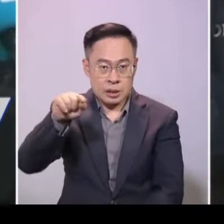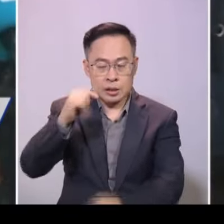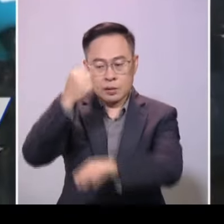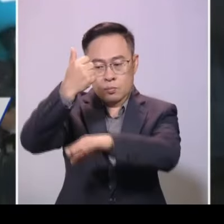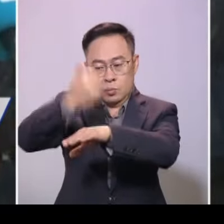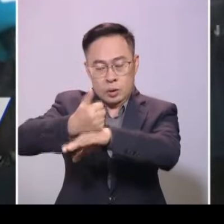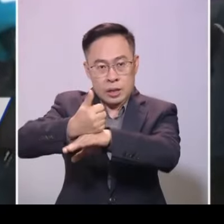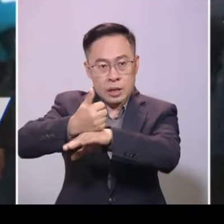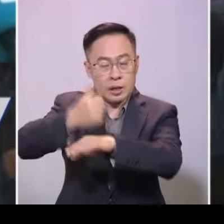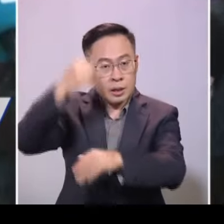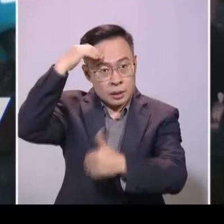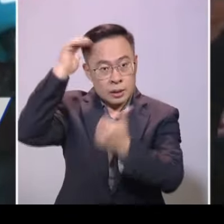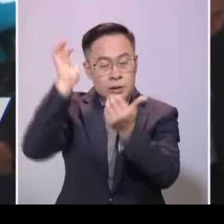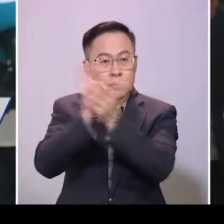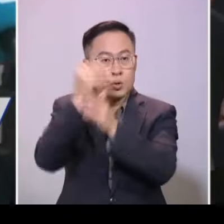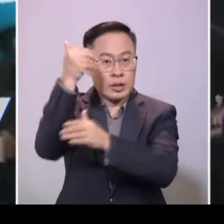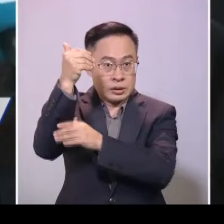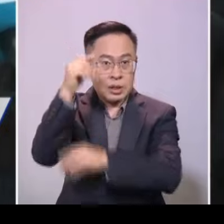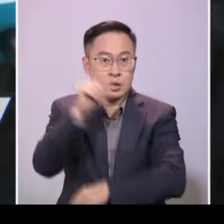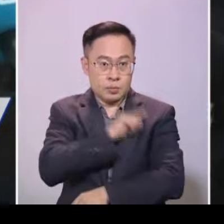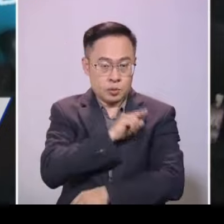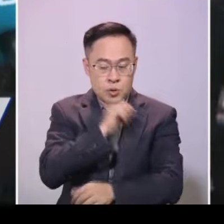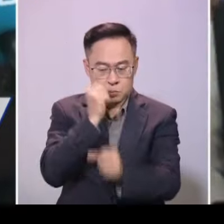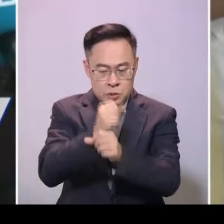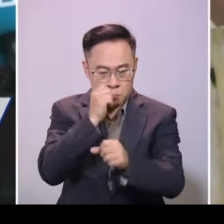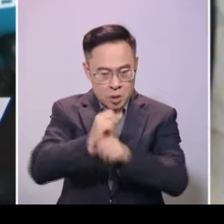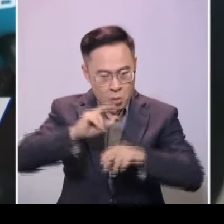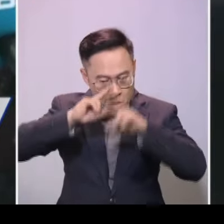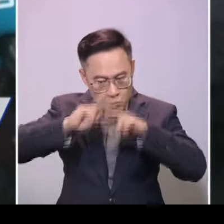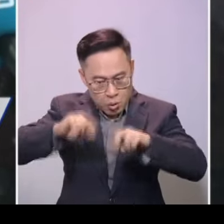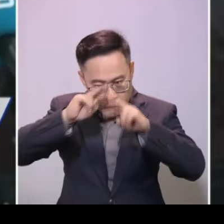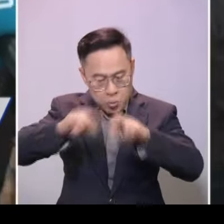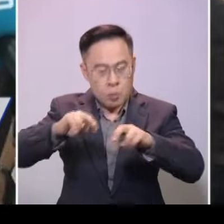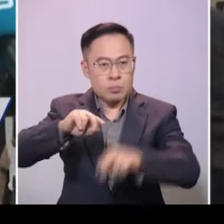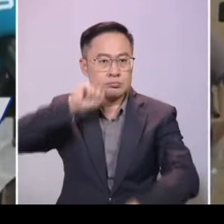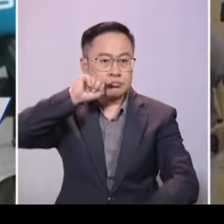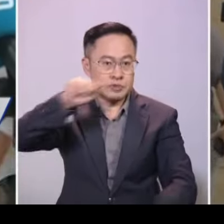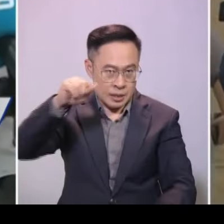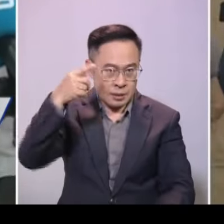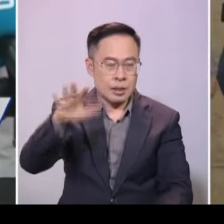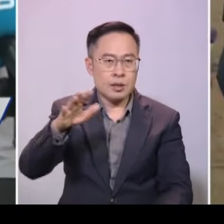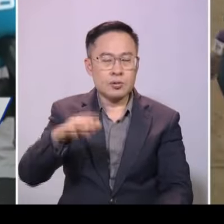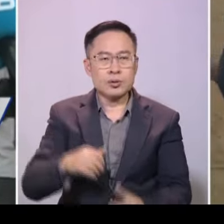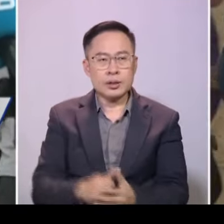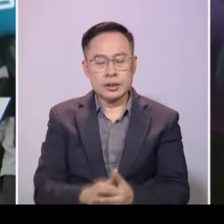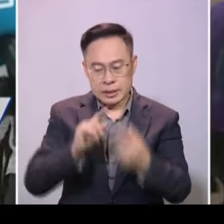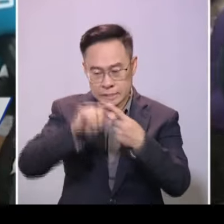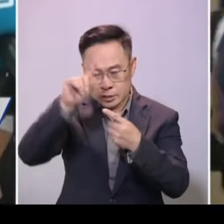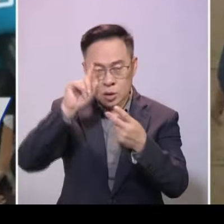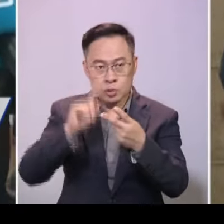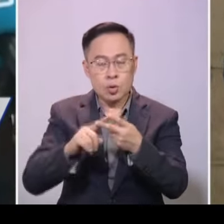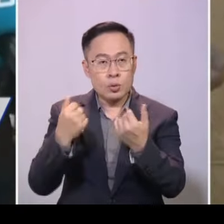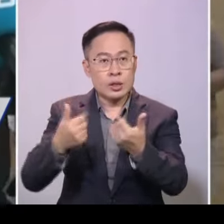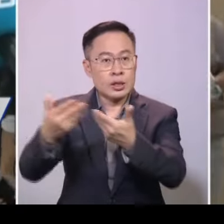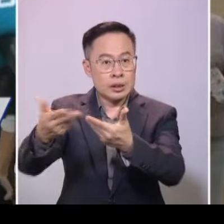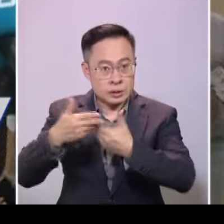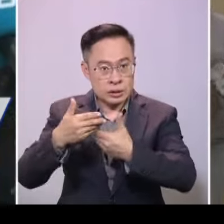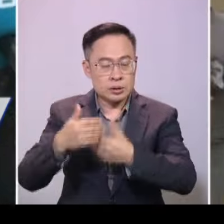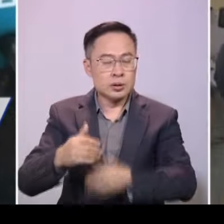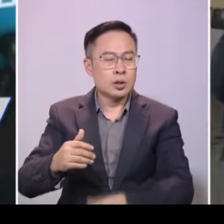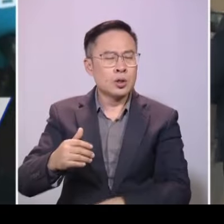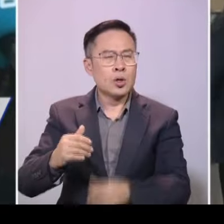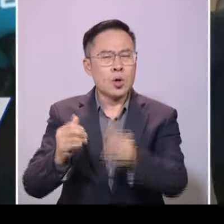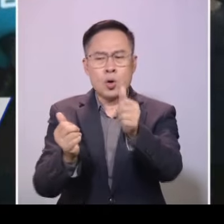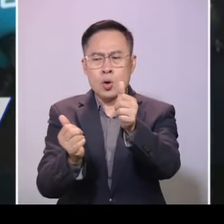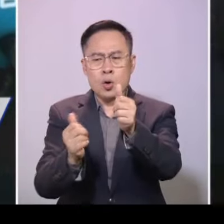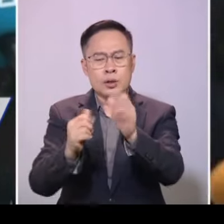พลตำรวจเอกกิตติรัตน์ พันเพชรรักษาราชการแทนผู้บัญชาการตำรวจแห่งชาติแล้ววันนี้ก็ได้เชิญพลตำรวจโทไกรบุญส